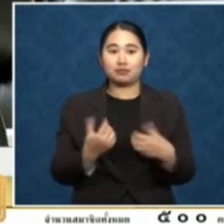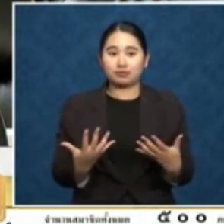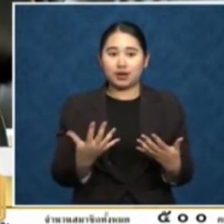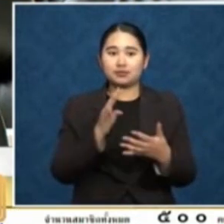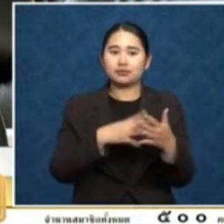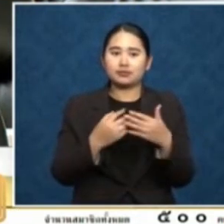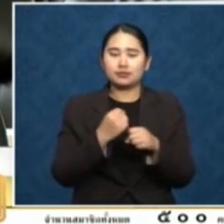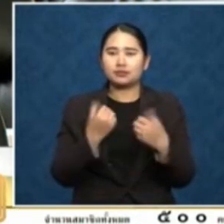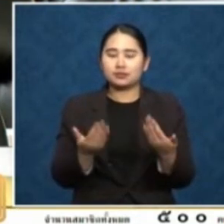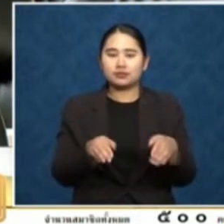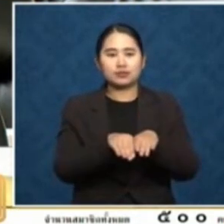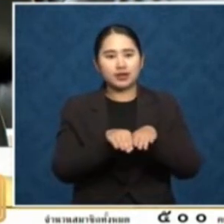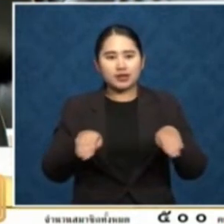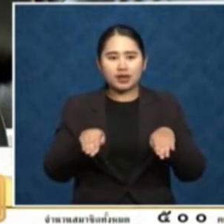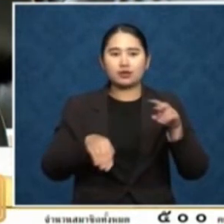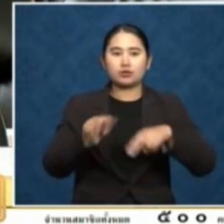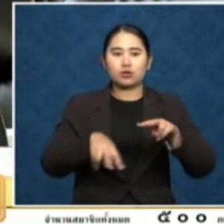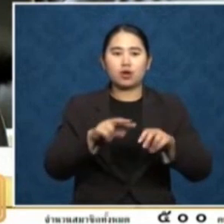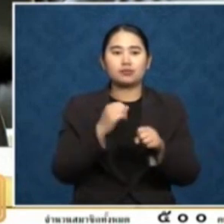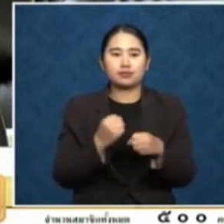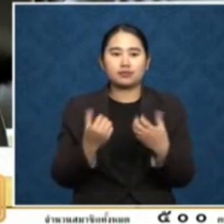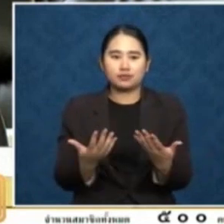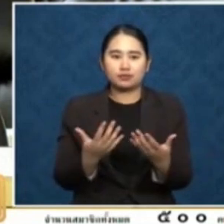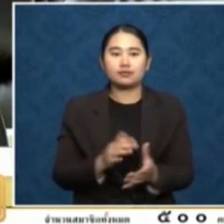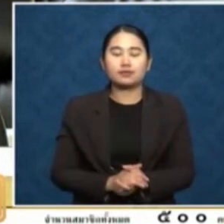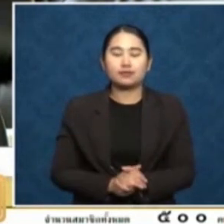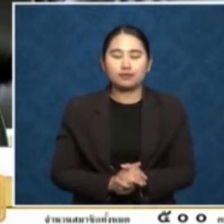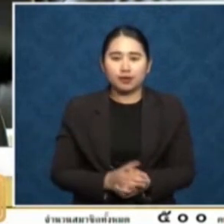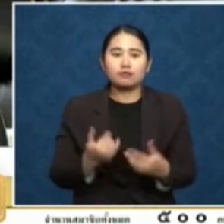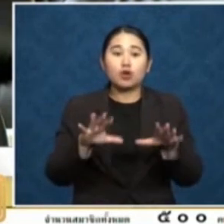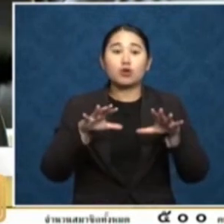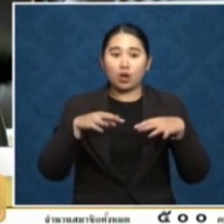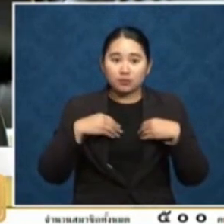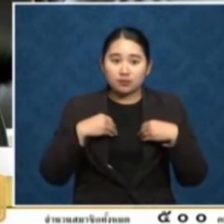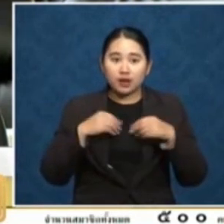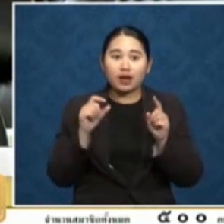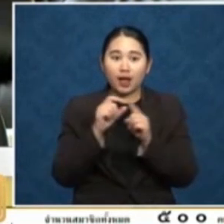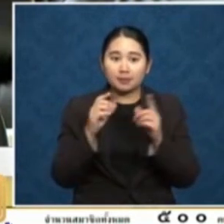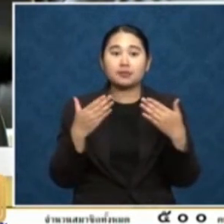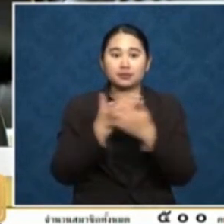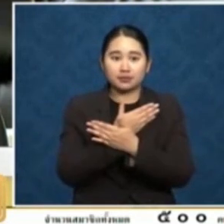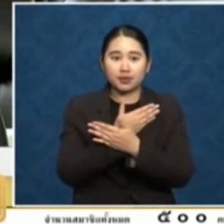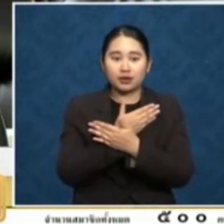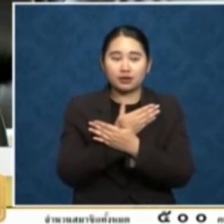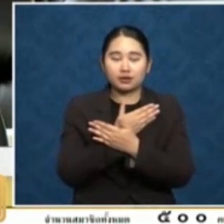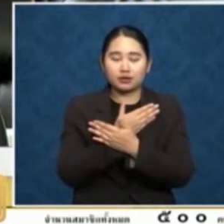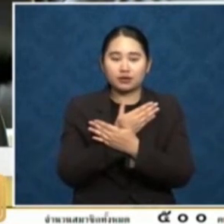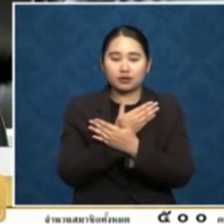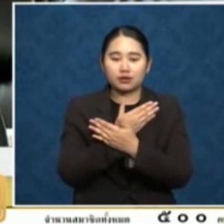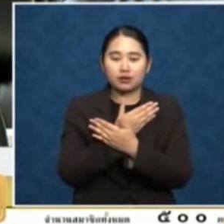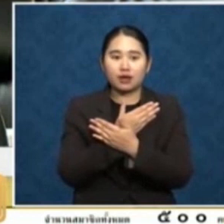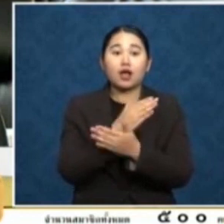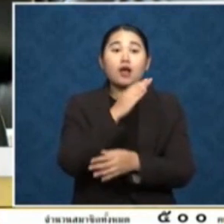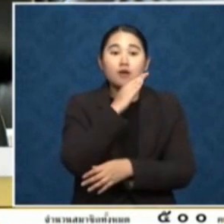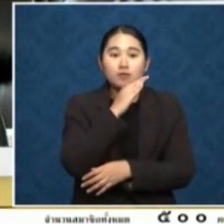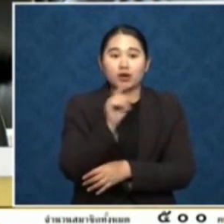กันแล้วประเทศเราจะใช้หลักอะไรจะใช้การตรวจสอบอย่างไรเรายินยอมให้มีการเปลี่ยน